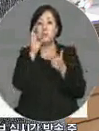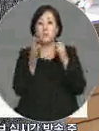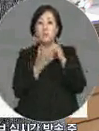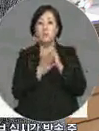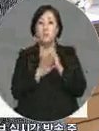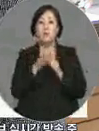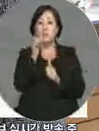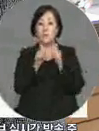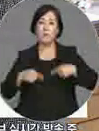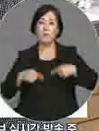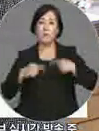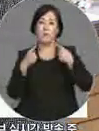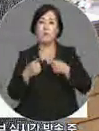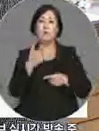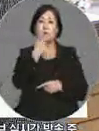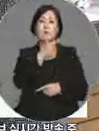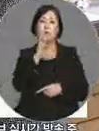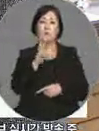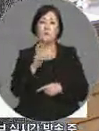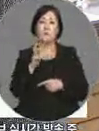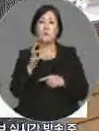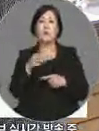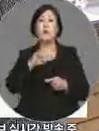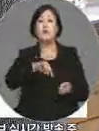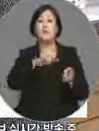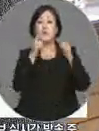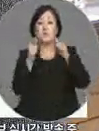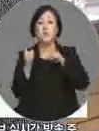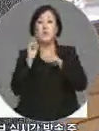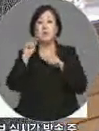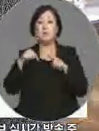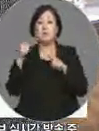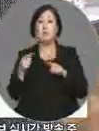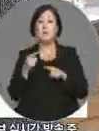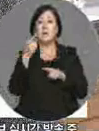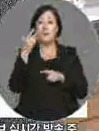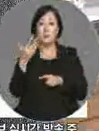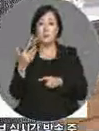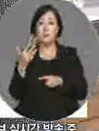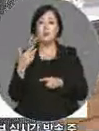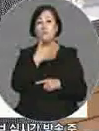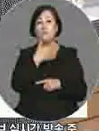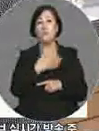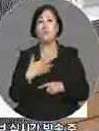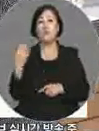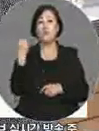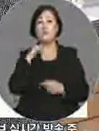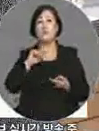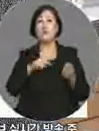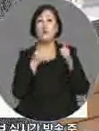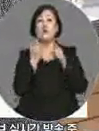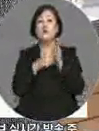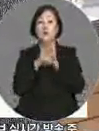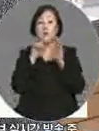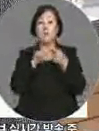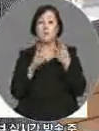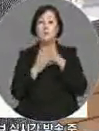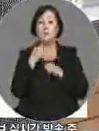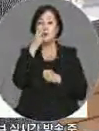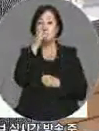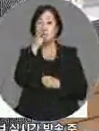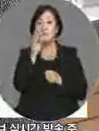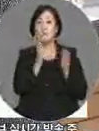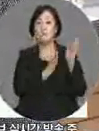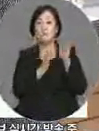당일날 6시 반에 기상해서 오전 8시에 최상의 컨디션을 가질 수 있도록 수면 시간을 조절할